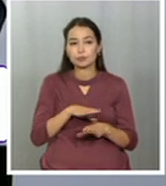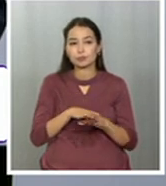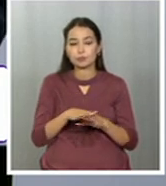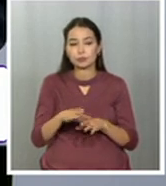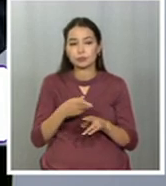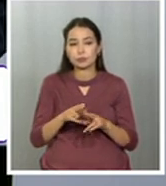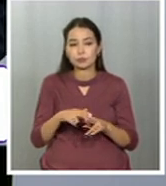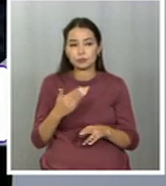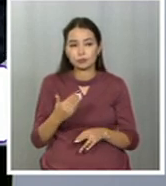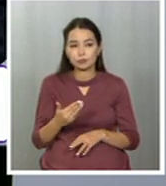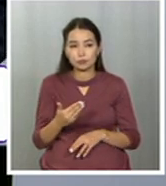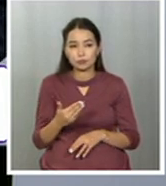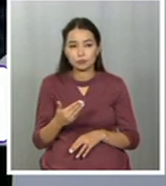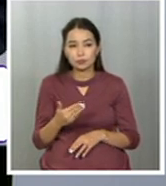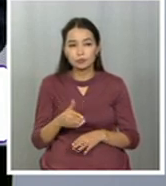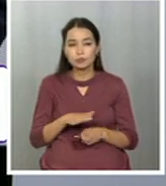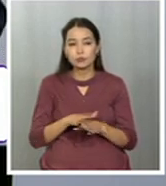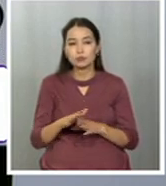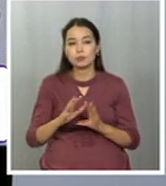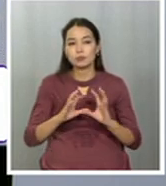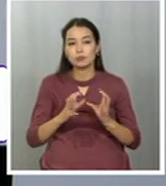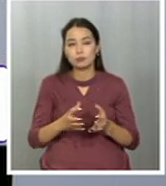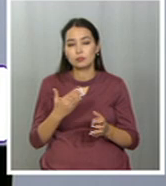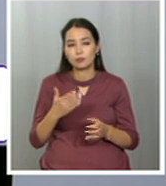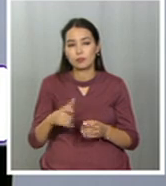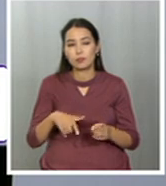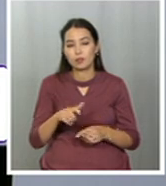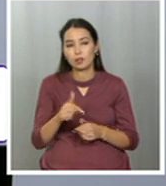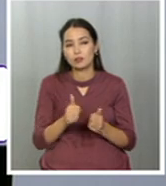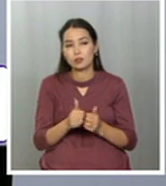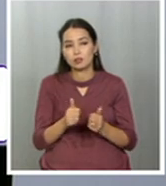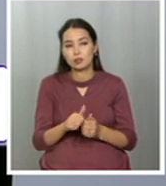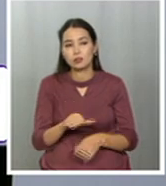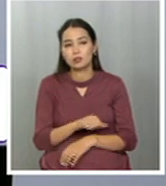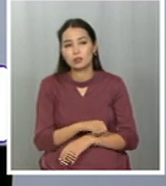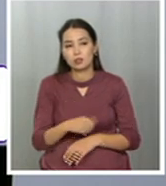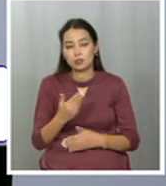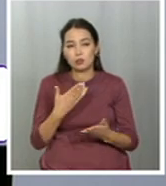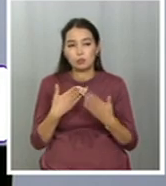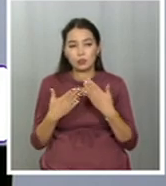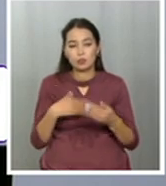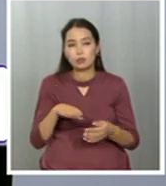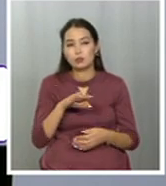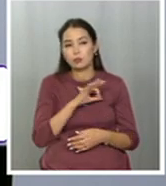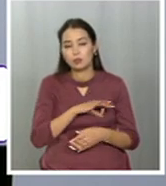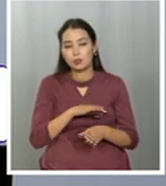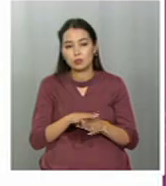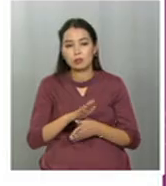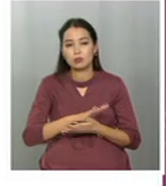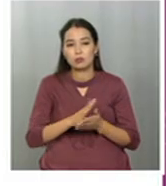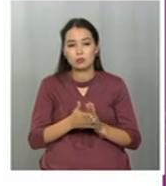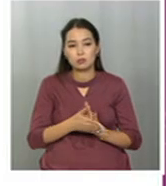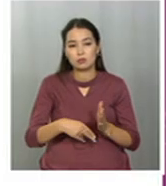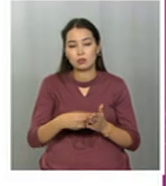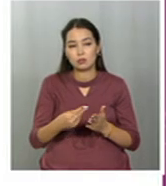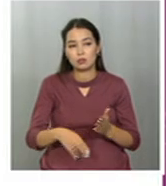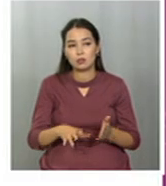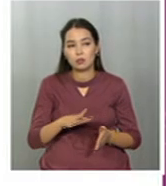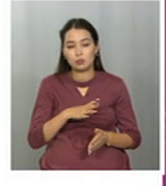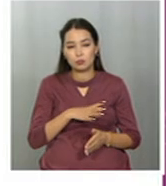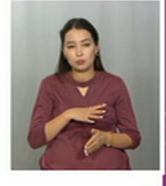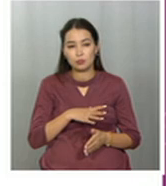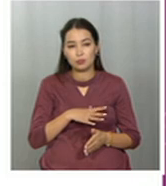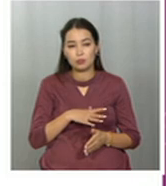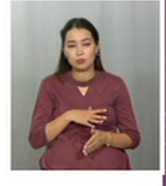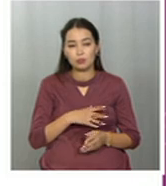негізгі мақсаты бүкіл әлем бойынша трансшекаралық өзендерді ортақ мақсатта пайдалану туралы келісім жасалған. Оқушылар, енді